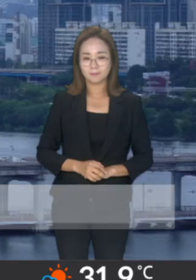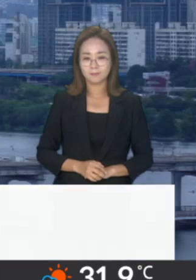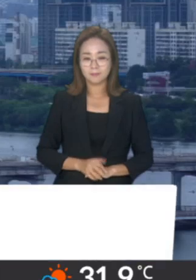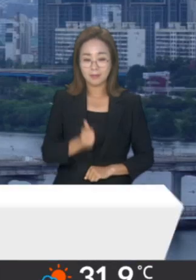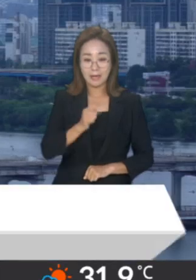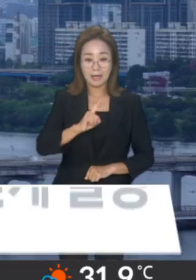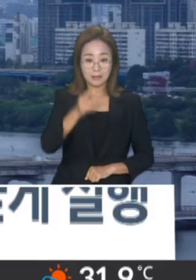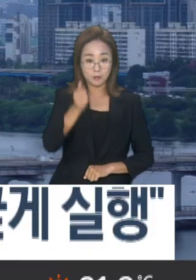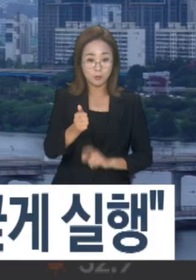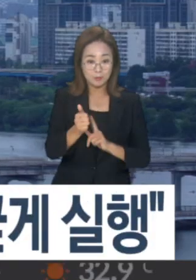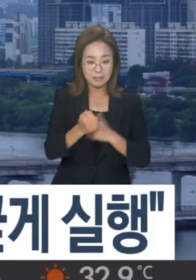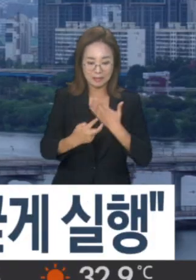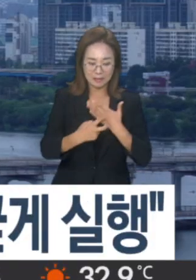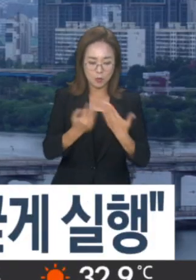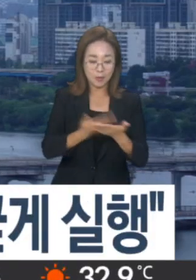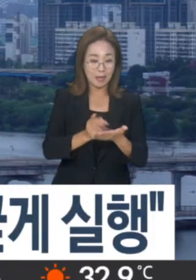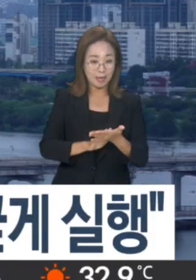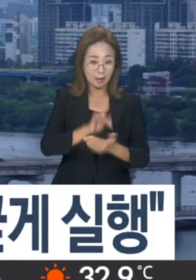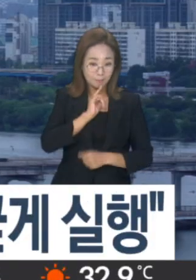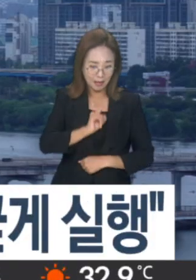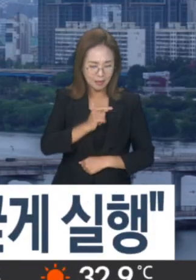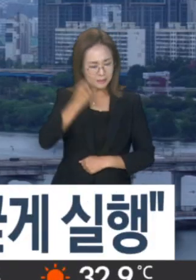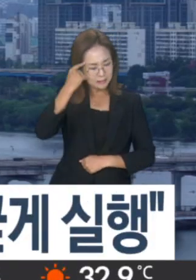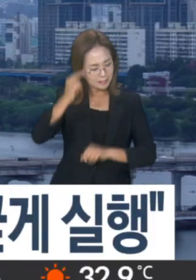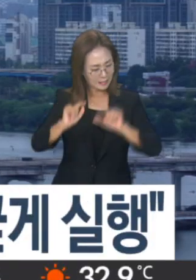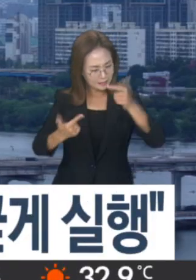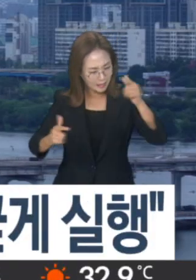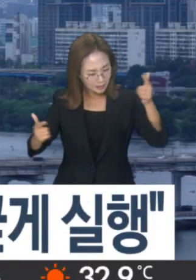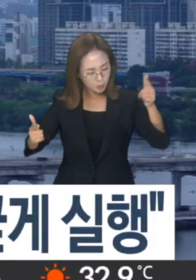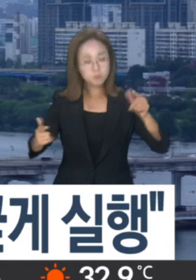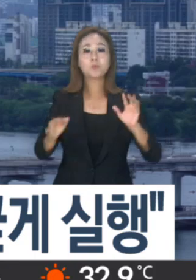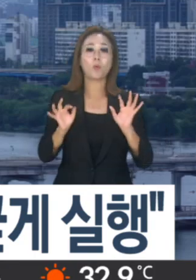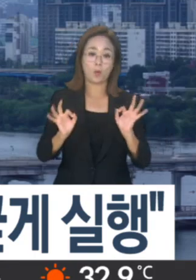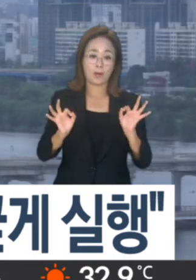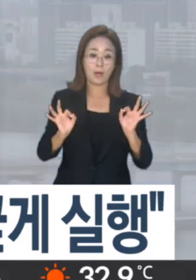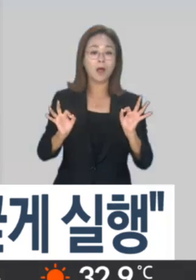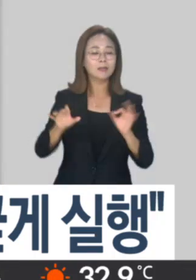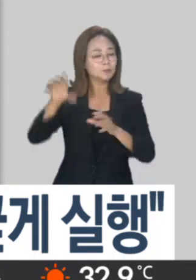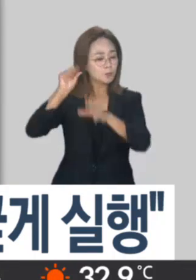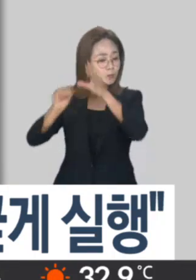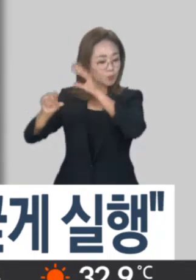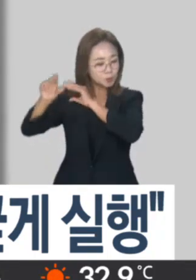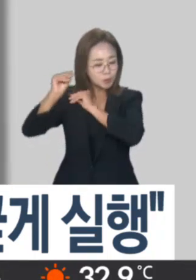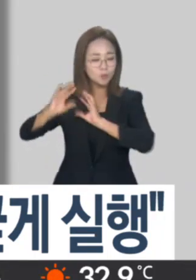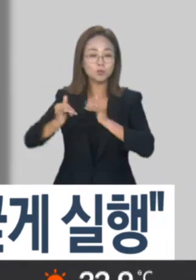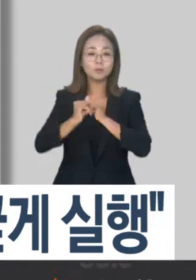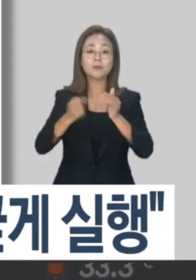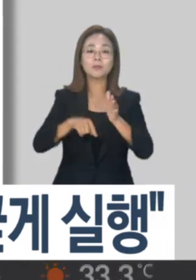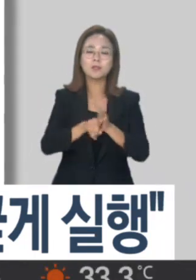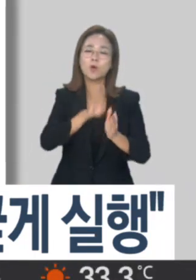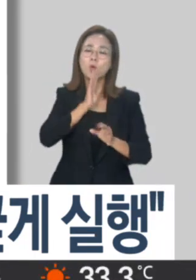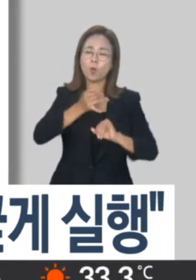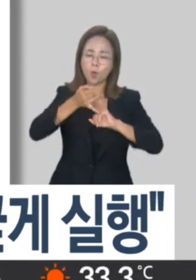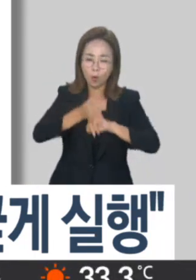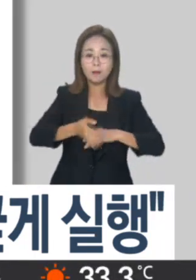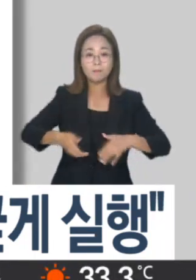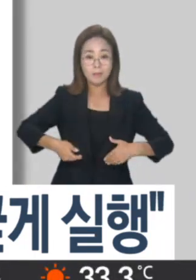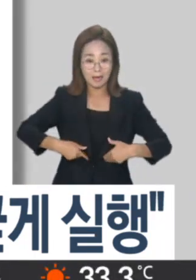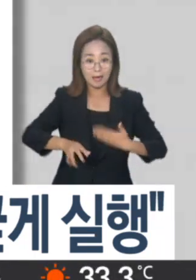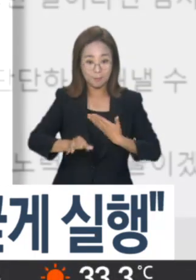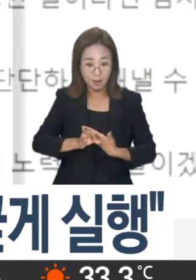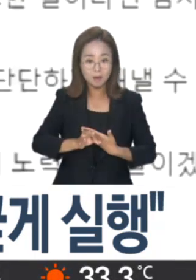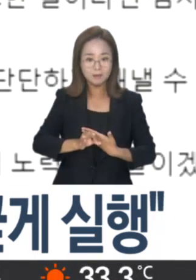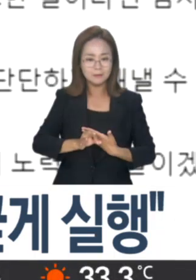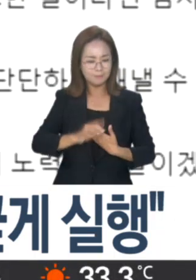한덕수 국무총리는 의료개혁에 대해 여러 이견이 있을 수 있다며 겸허하게 경청하되 국민에게 꼭 필요한 일이라면